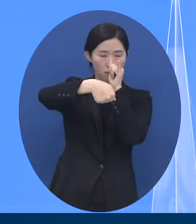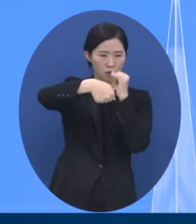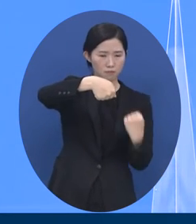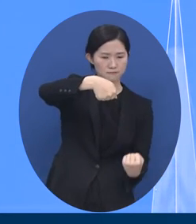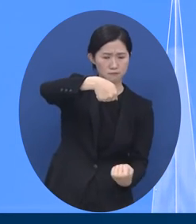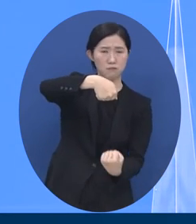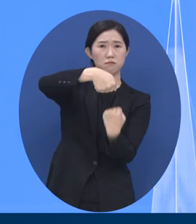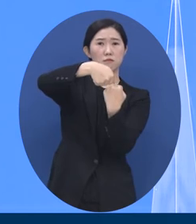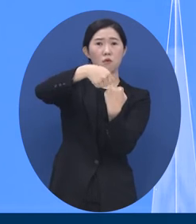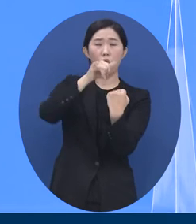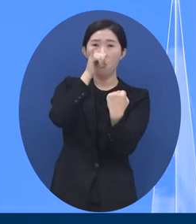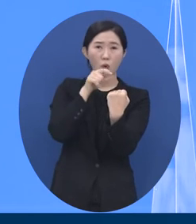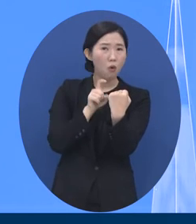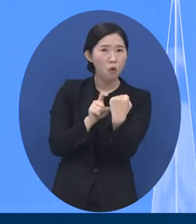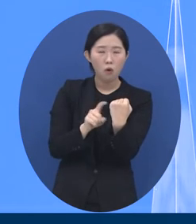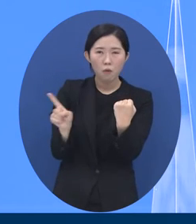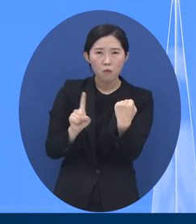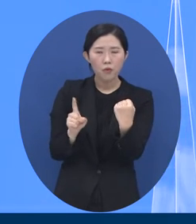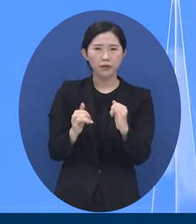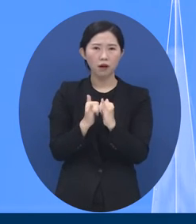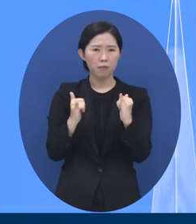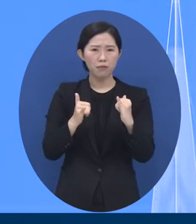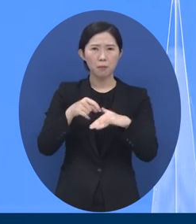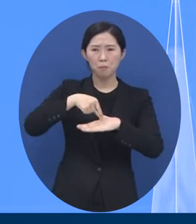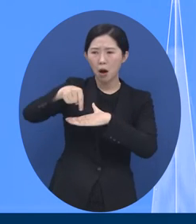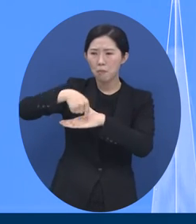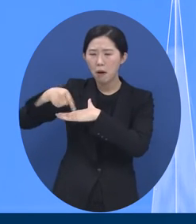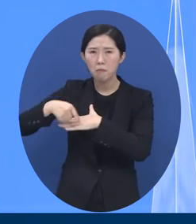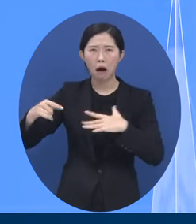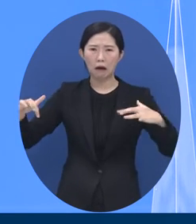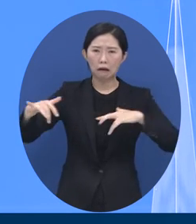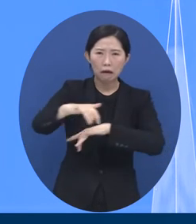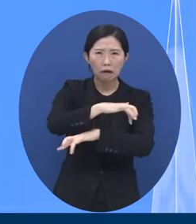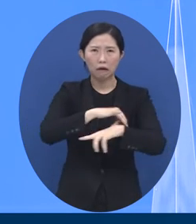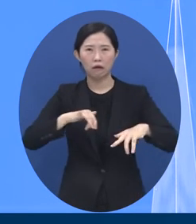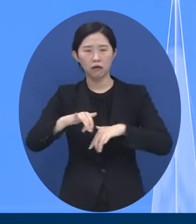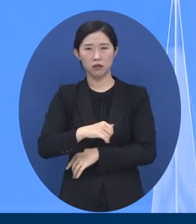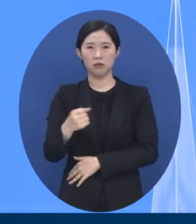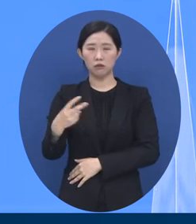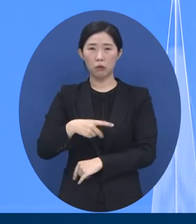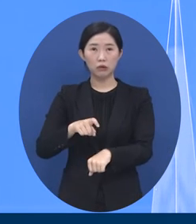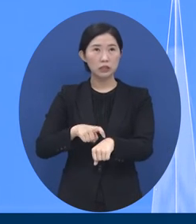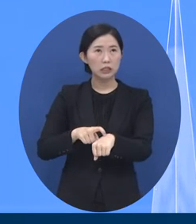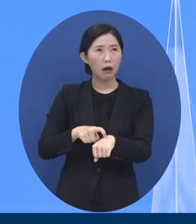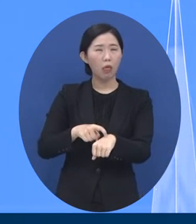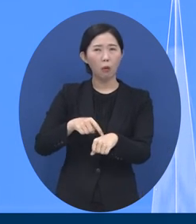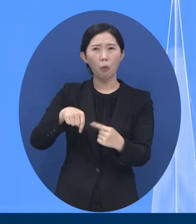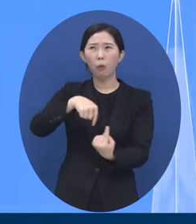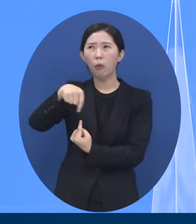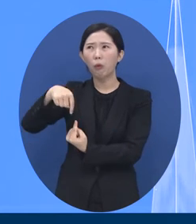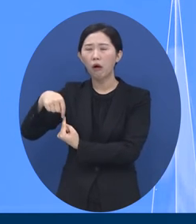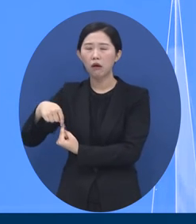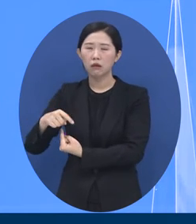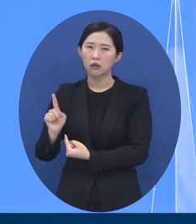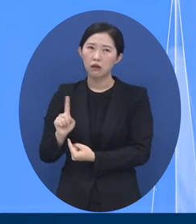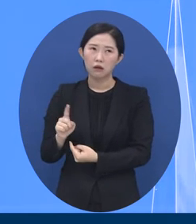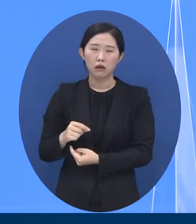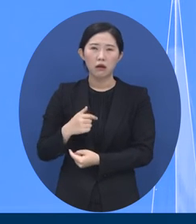존재합니다. 사람들의 이동과 활동이 늘어나는 것, 시간이 지나며 방역수칙 실천이 약해지는